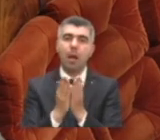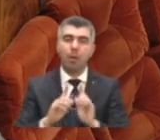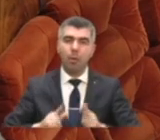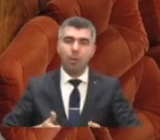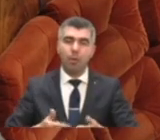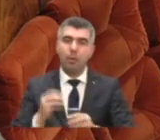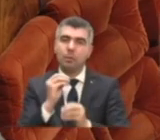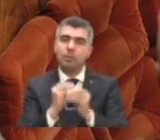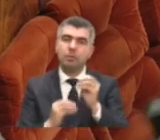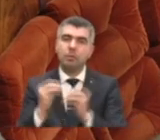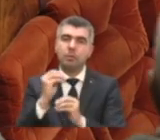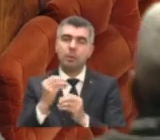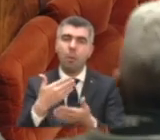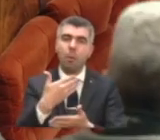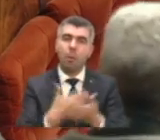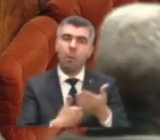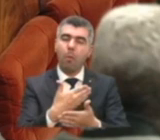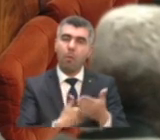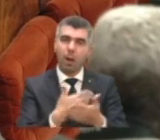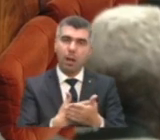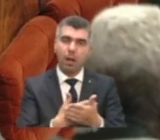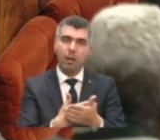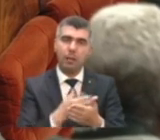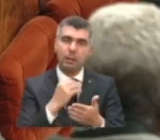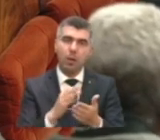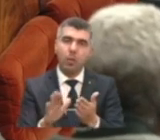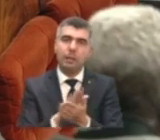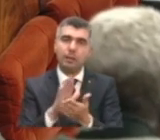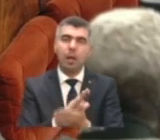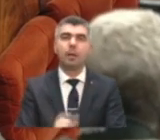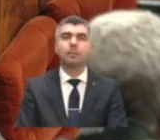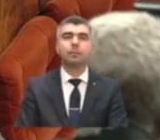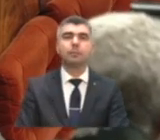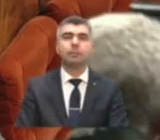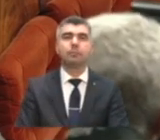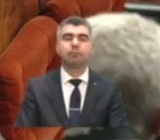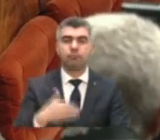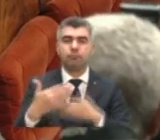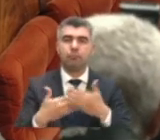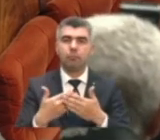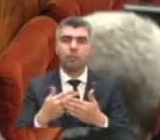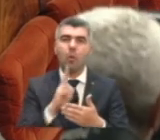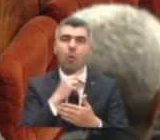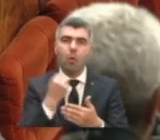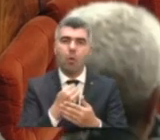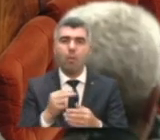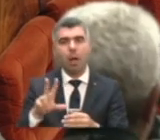تكاليف الإنتاج ولا سيما ورق الطباعة. وبعد أن أخذت الحكومة علما بهذا